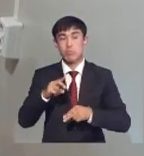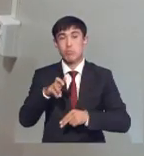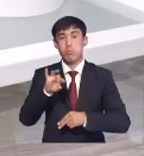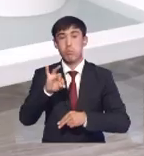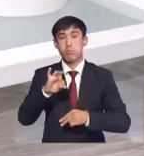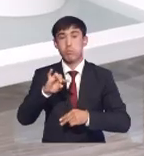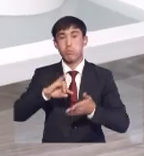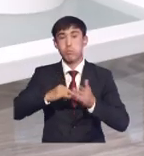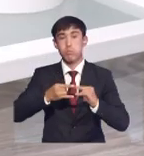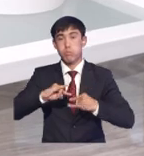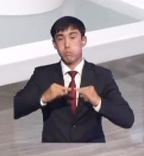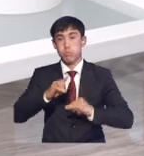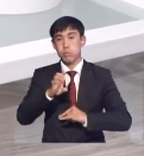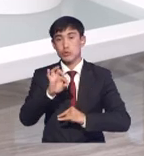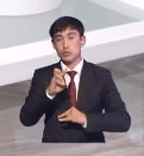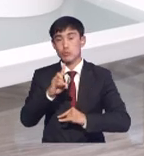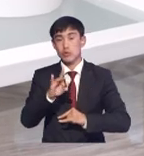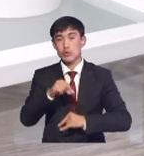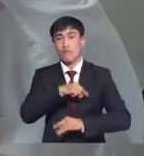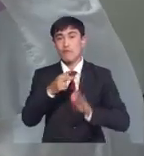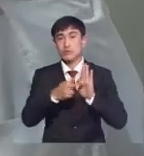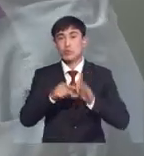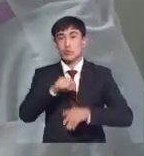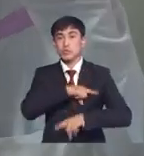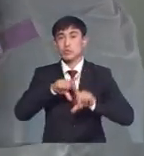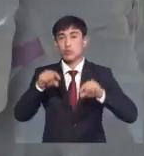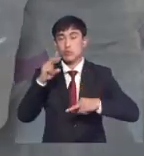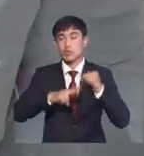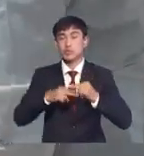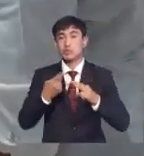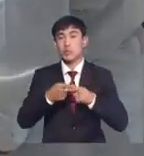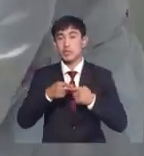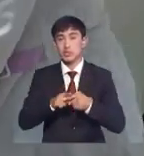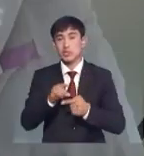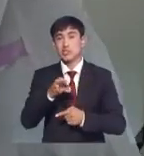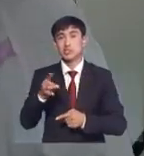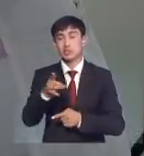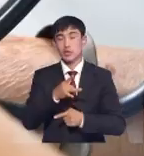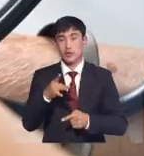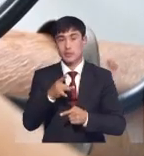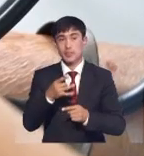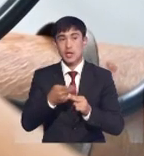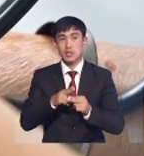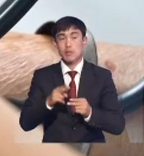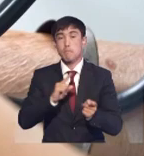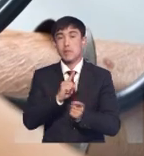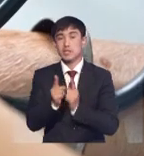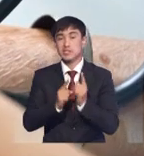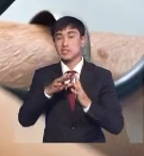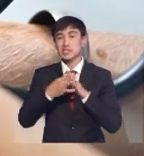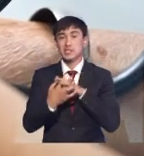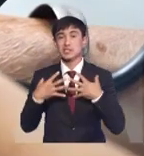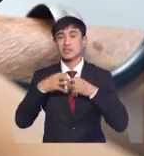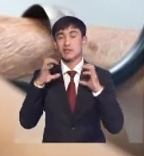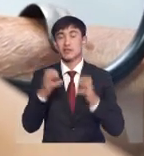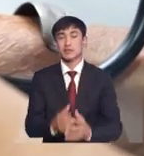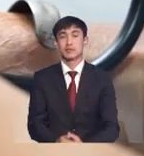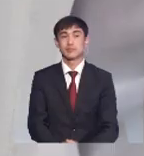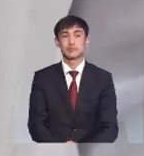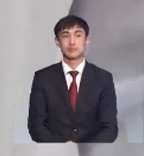блочно-модульное здание. В целом, это 8-й медицинский пункт, построенный по данной технологии в Ескелдинском районе в рамках модернизации сельского